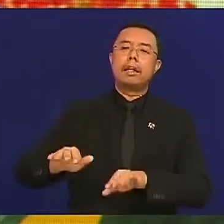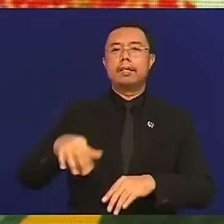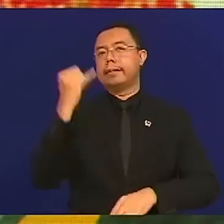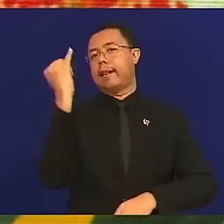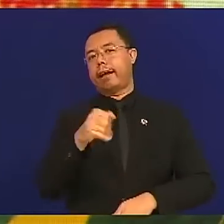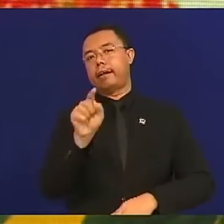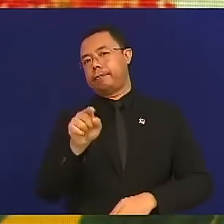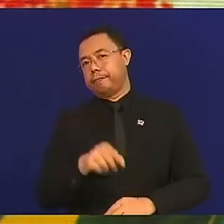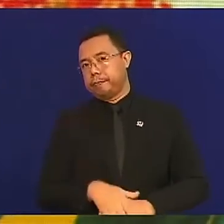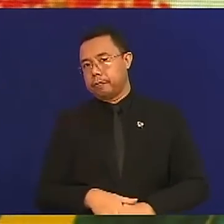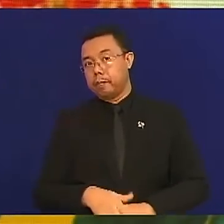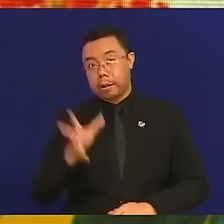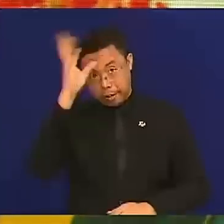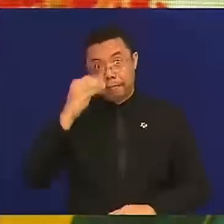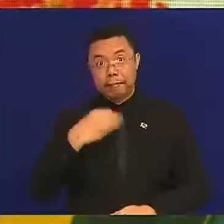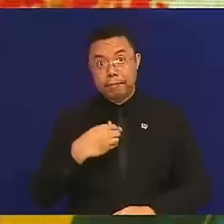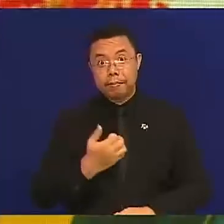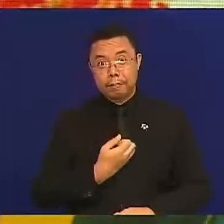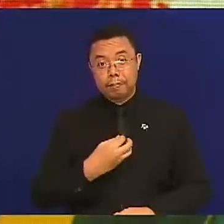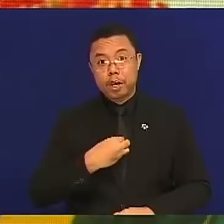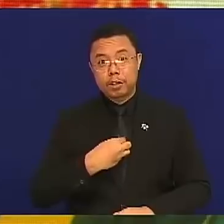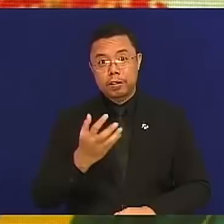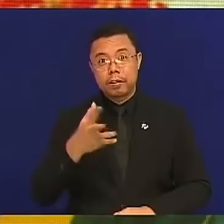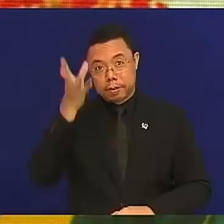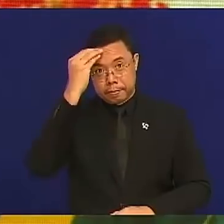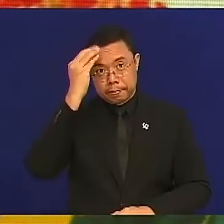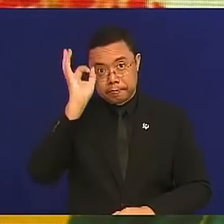loh. Ngerti maksud saya, saudara?